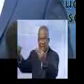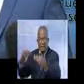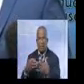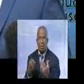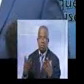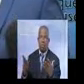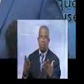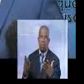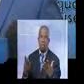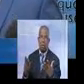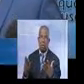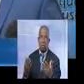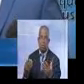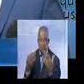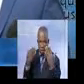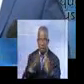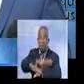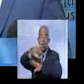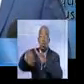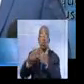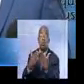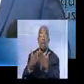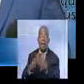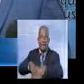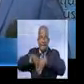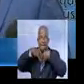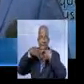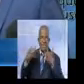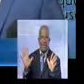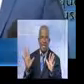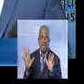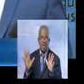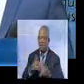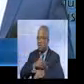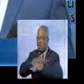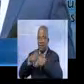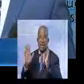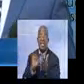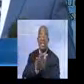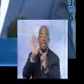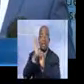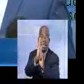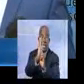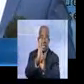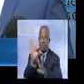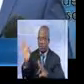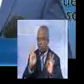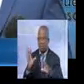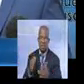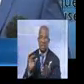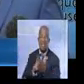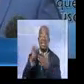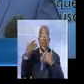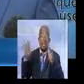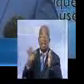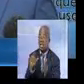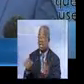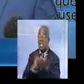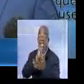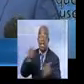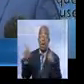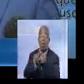vaut comprendre pourquoi tous ces projets-là sont inachevés. Si c'est une défaillance de l'entrepreneur, on apprécie. Si c'est d'autres facteurs, on